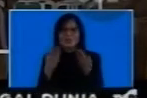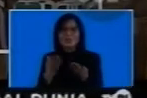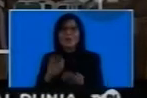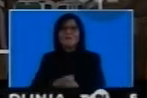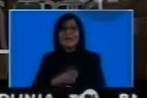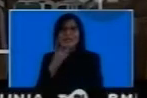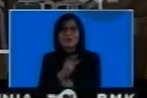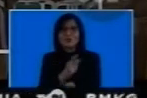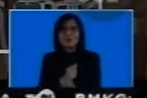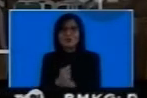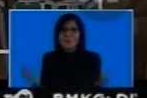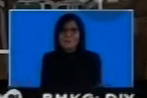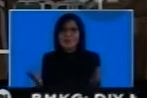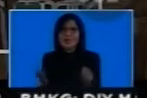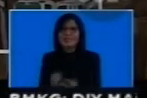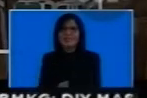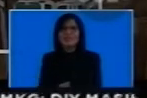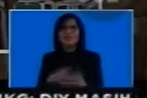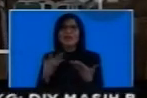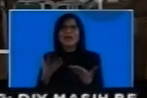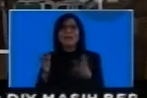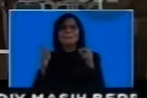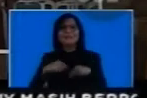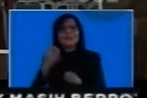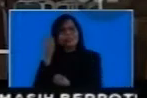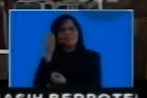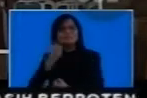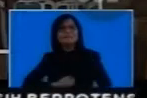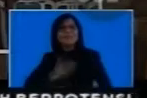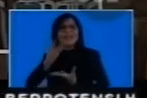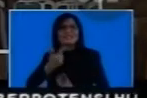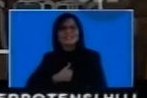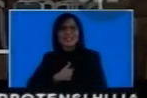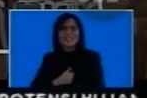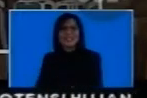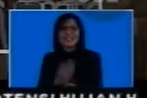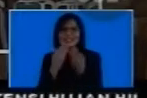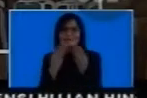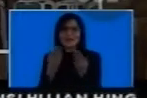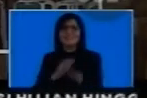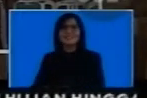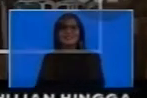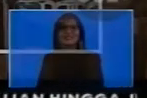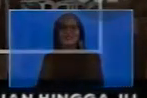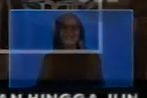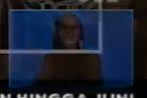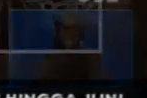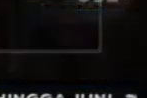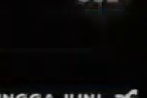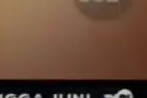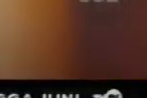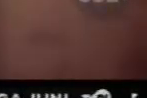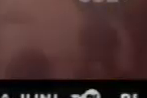menjadi inspirasi saya dan semua tim saya di Kementerian Pendidikan dan Kebudayaan. Wassalamualaikum warahmatullahi wabarakatuh.